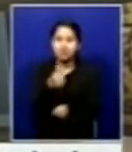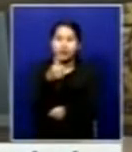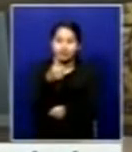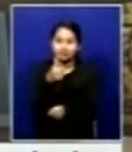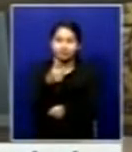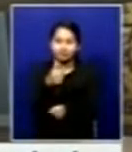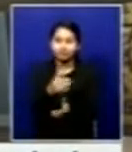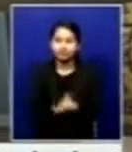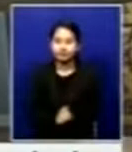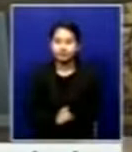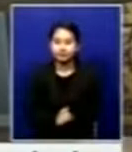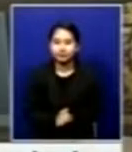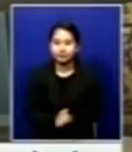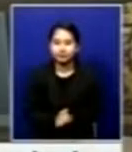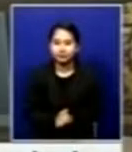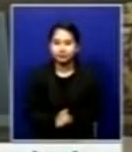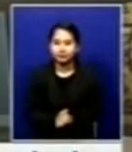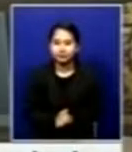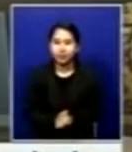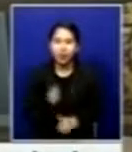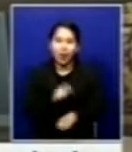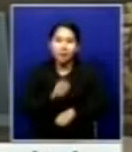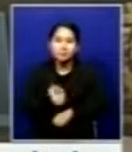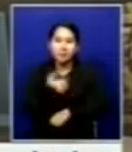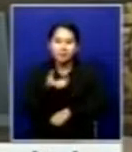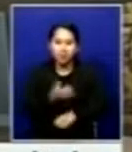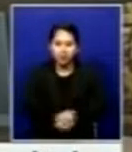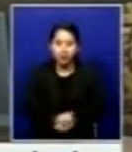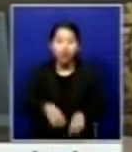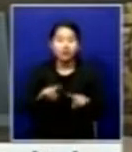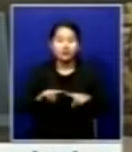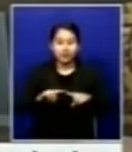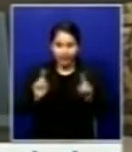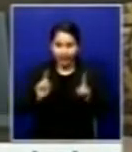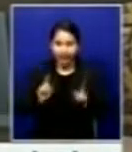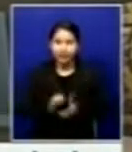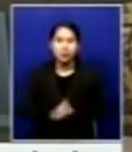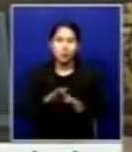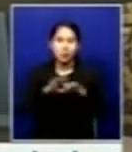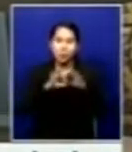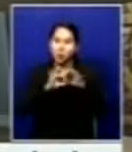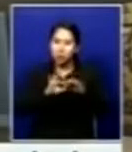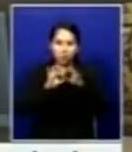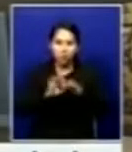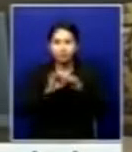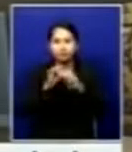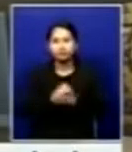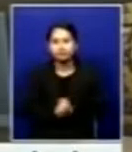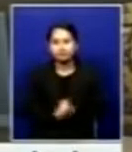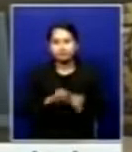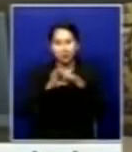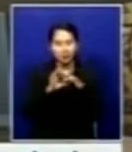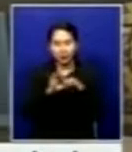ปกติได้คิดว่าคงใช้เวลาไม่นานแต่สิ่งที่จะเกิดขึ้นเราเป็นห่วงมากครับเป็นห่วงม